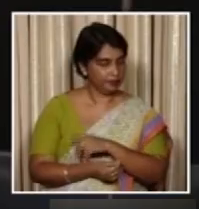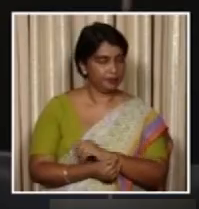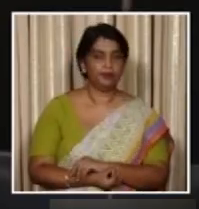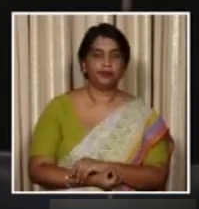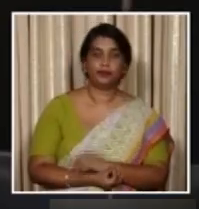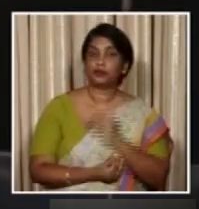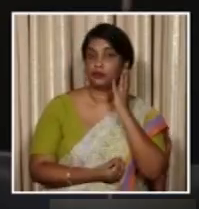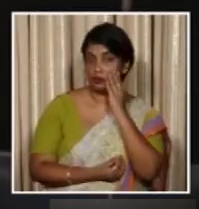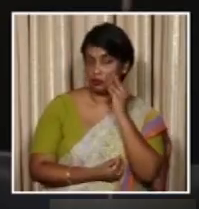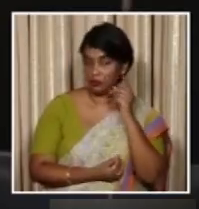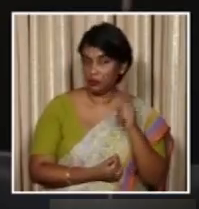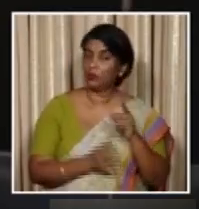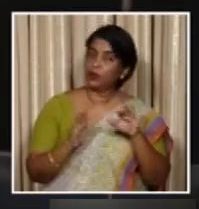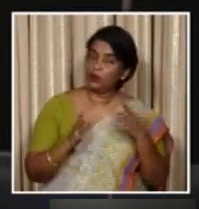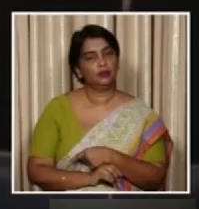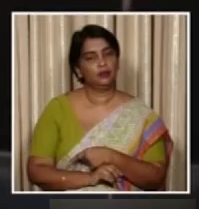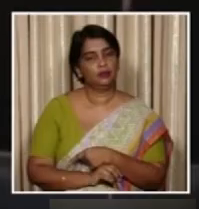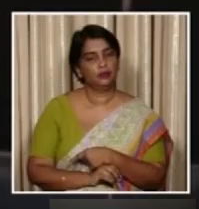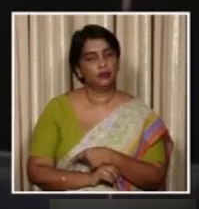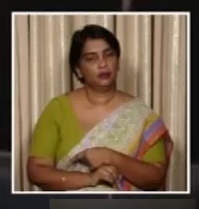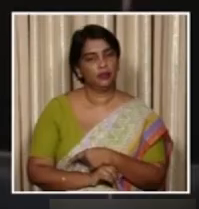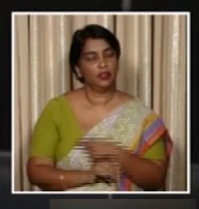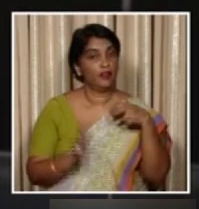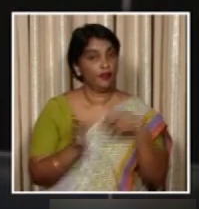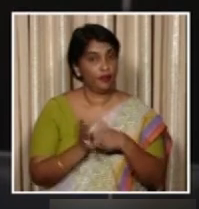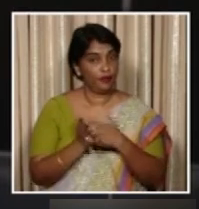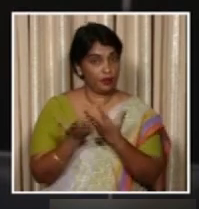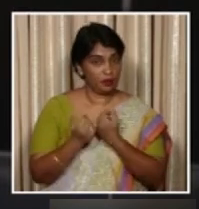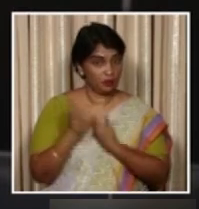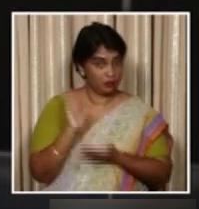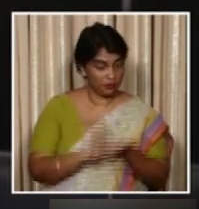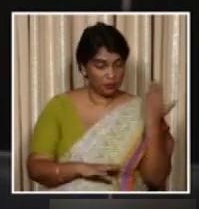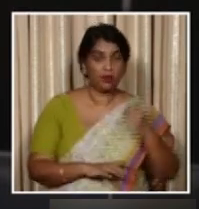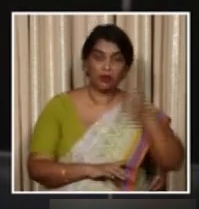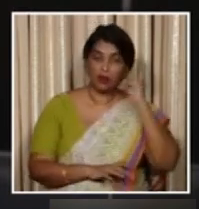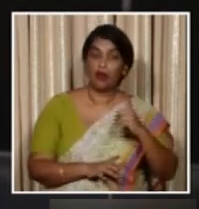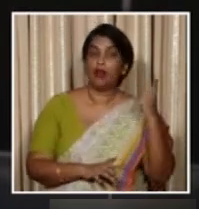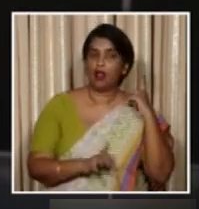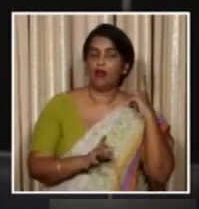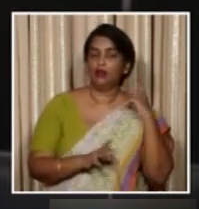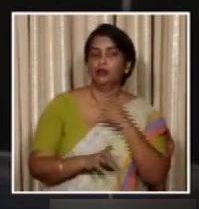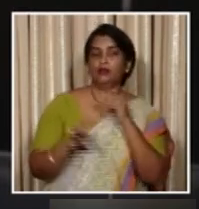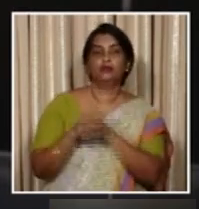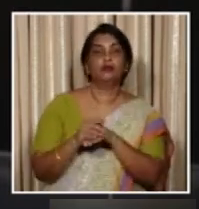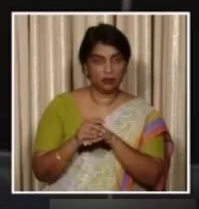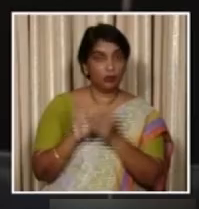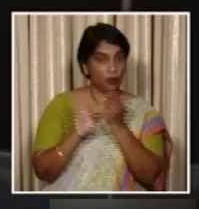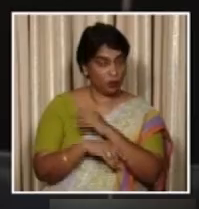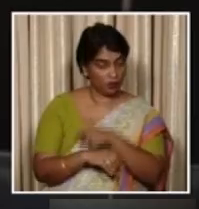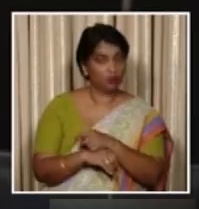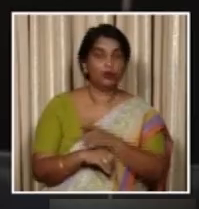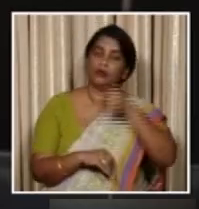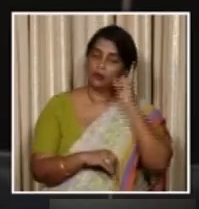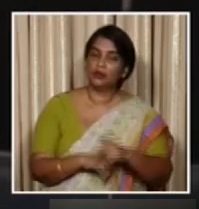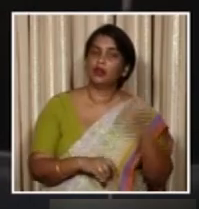තිනවා රුසියාවට කවුරුන් හෝ ලංකාවේ වීසා ලබාගෙන යනවනම් ශේෂම ආරක්ෂක හමුදාවල සමාජිකයෝ නම් හිටපු